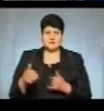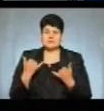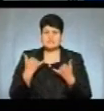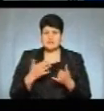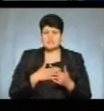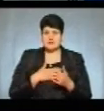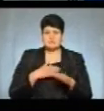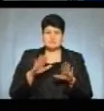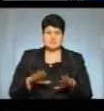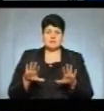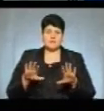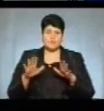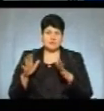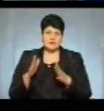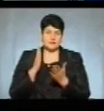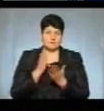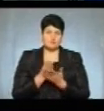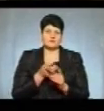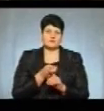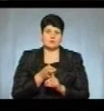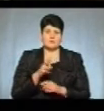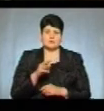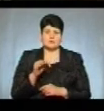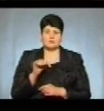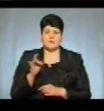місця події на прямому зв'язку Марта Журавель.